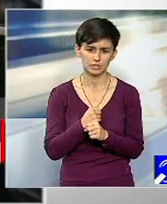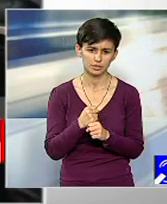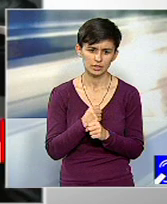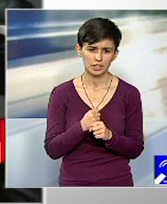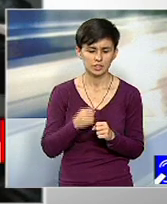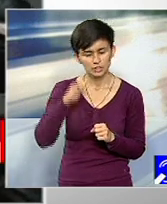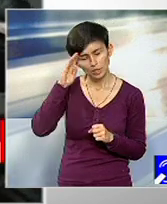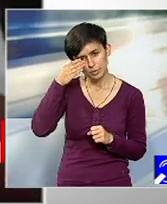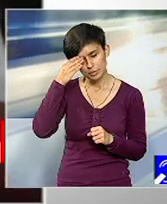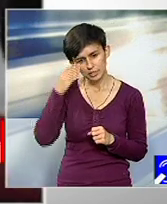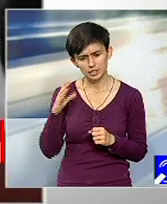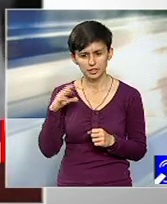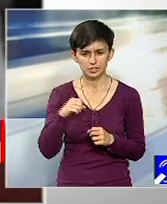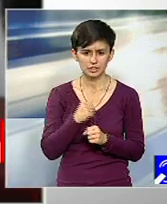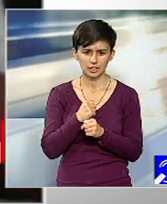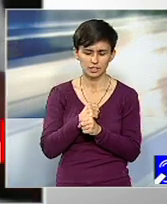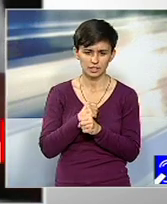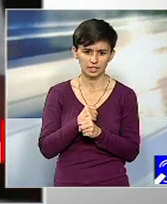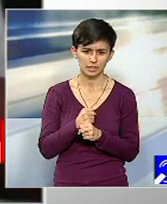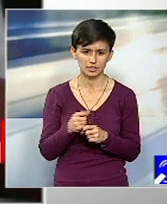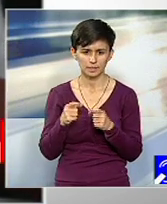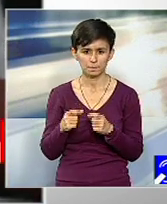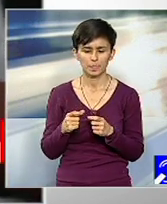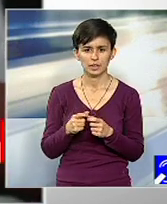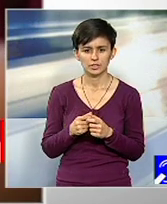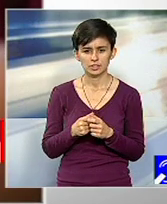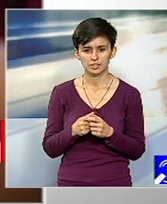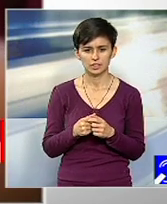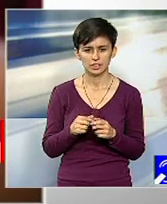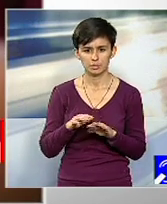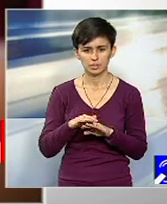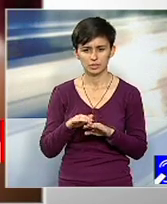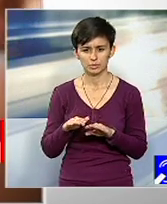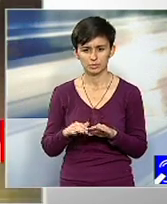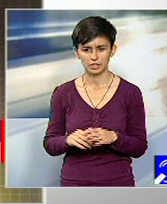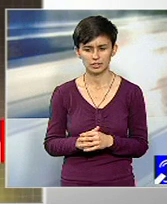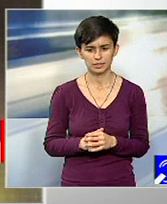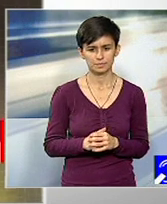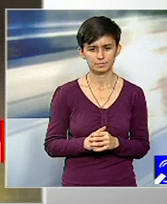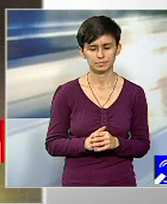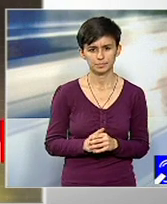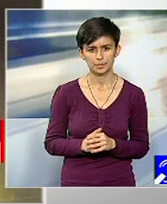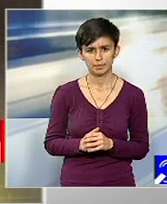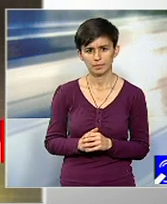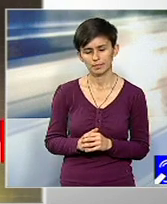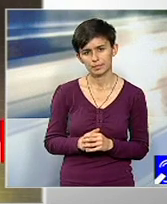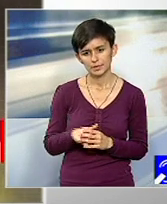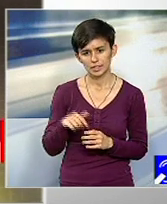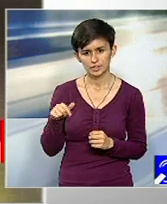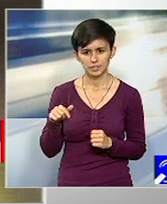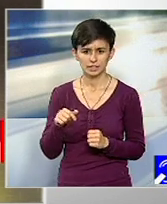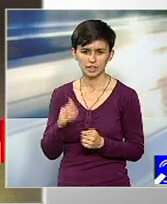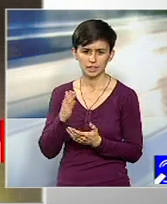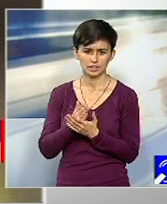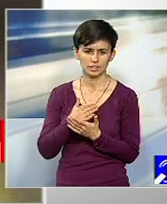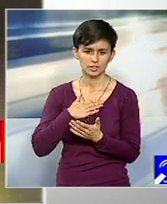business, iar seara lucrează într-un salon de înfrumusețare ca tehnician specializat în manicură. Pe lângă toate acestea, recent Carneșia a